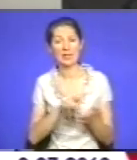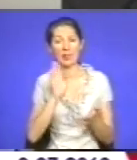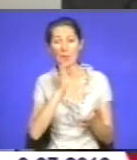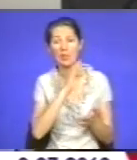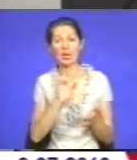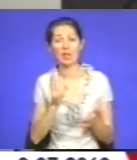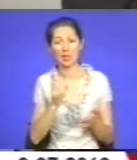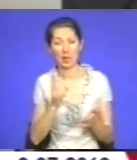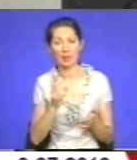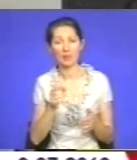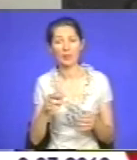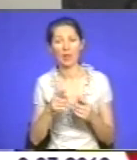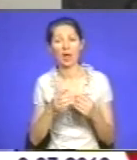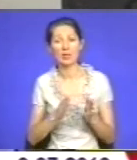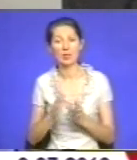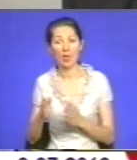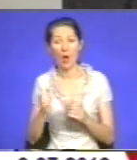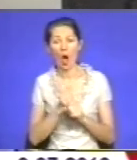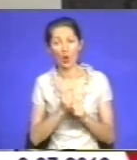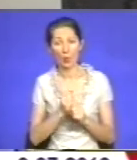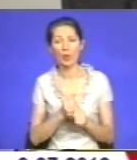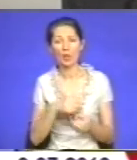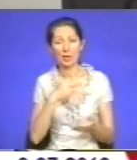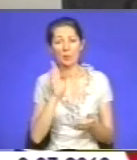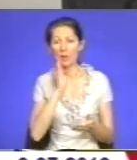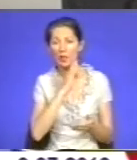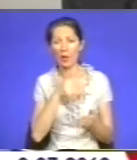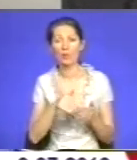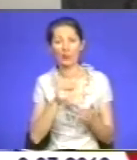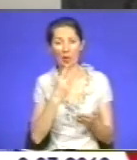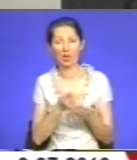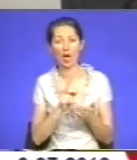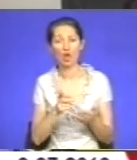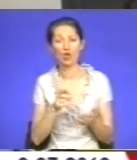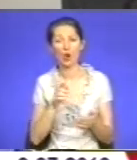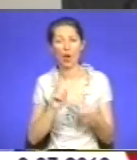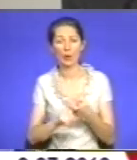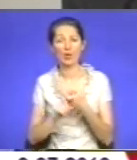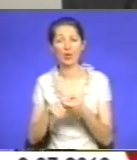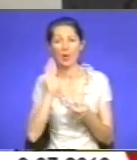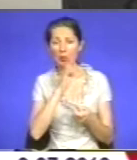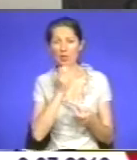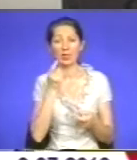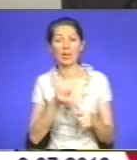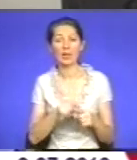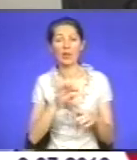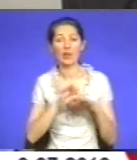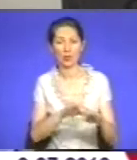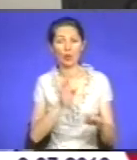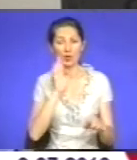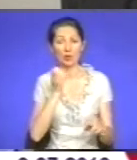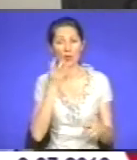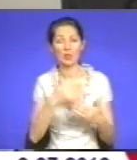матерями передбачає, що до неї залучаються лікарі, які ведуть жінку від часу, коли вона завагітніла, до часу вже